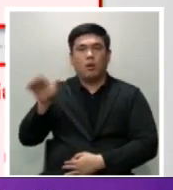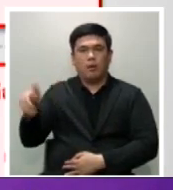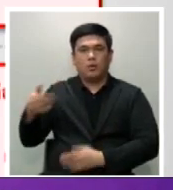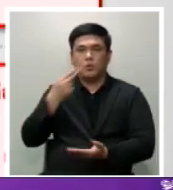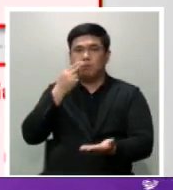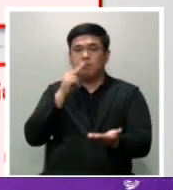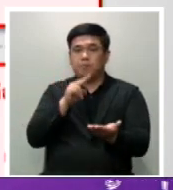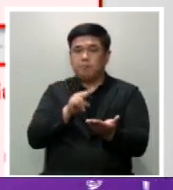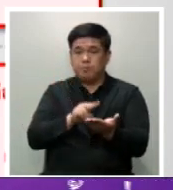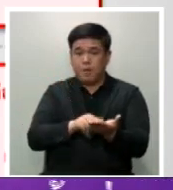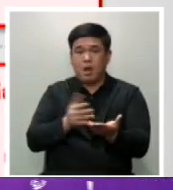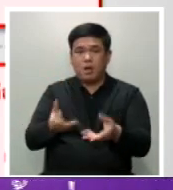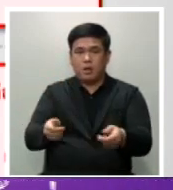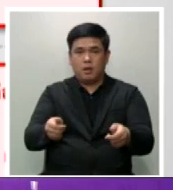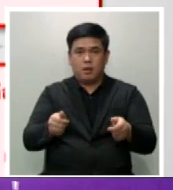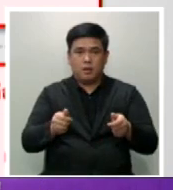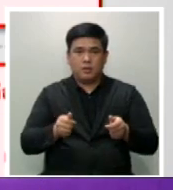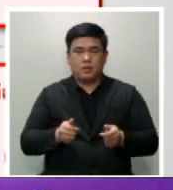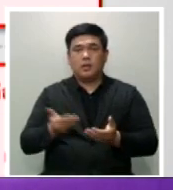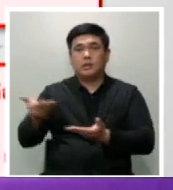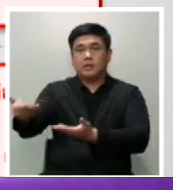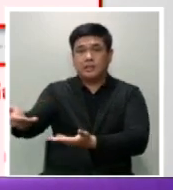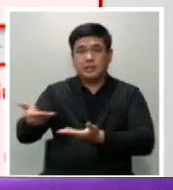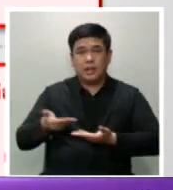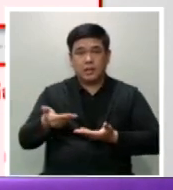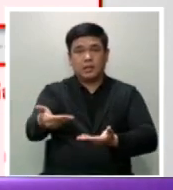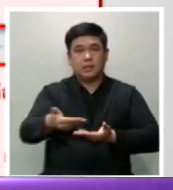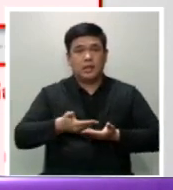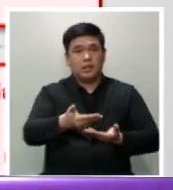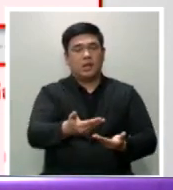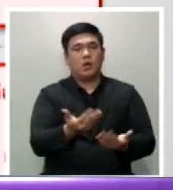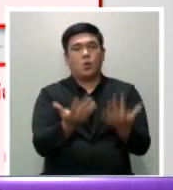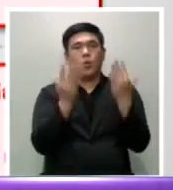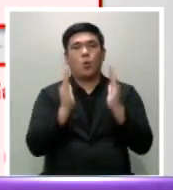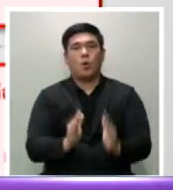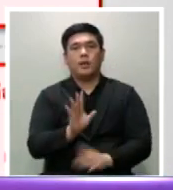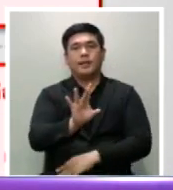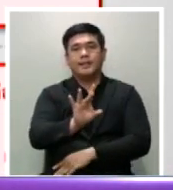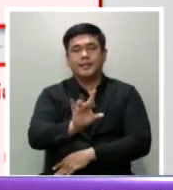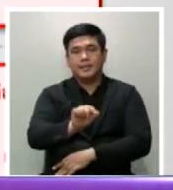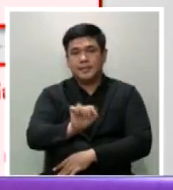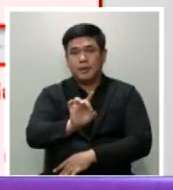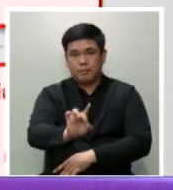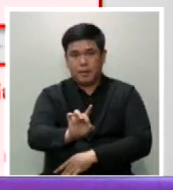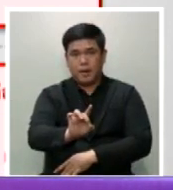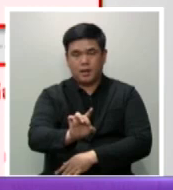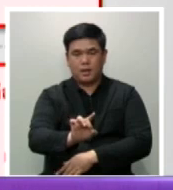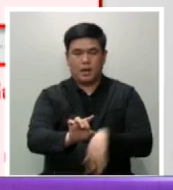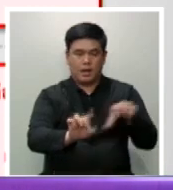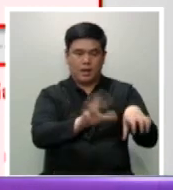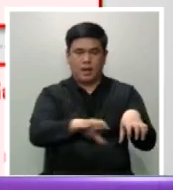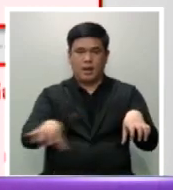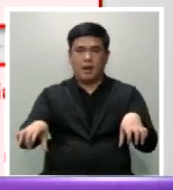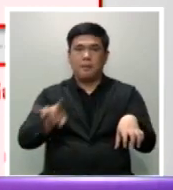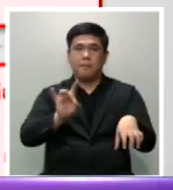หนังสือเชิญผู้เกี่ยวข้องทั้งหมด28คนมาจาก8หน่วยงาน